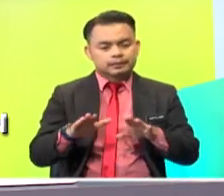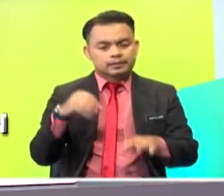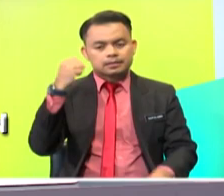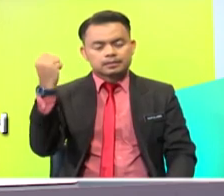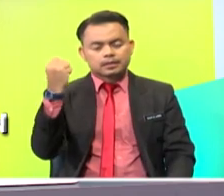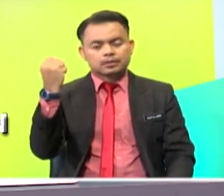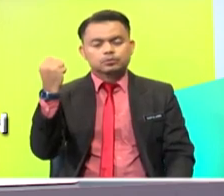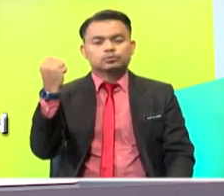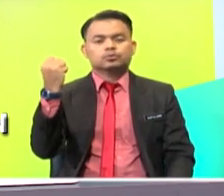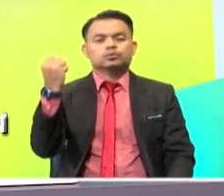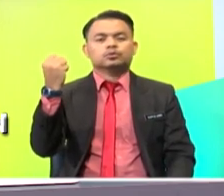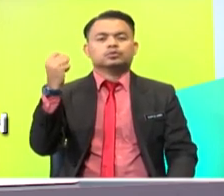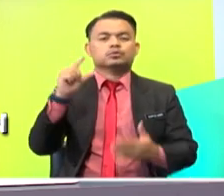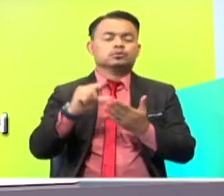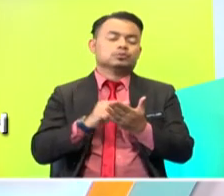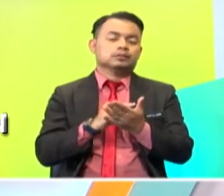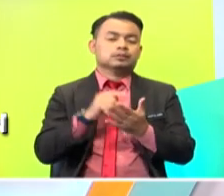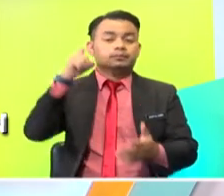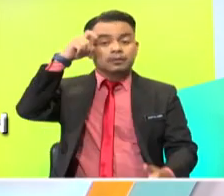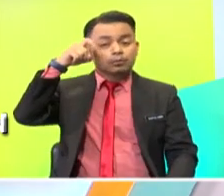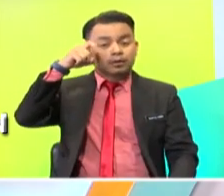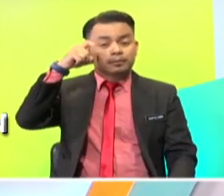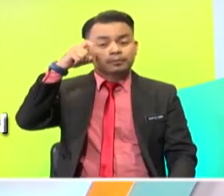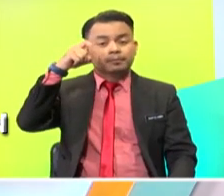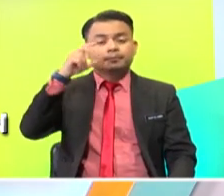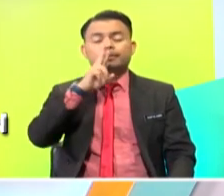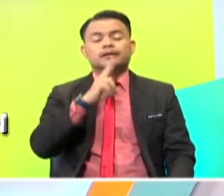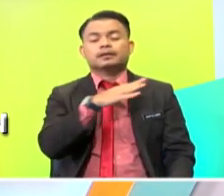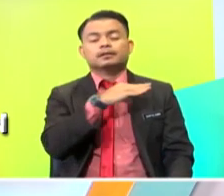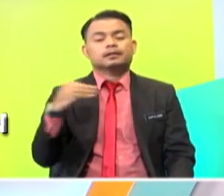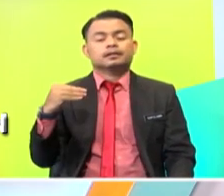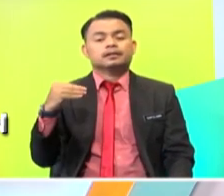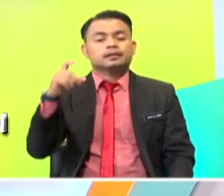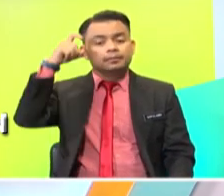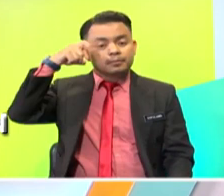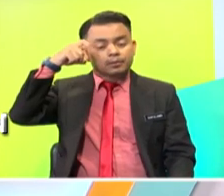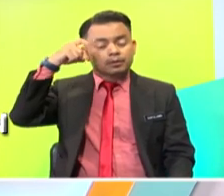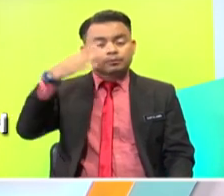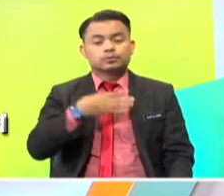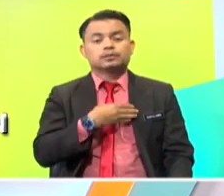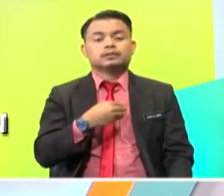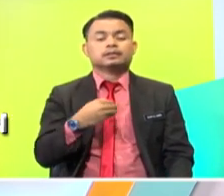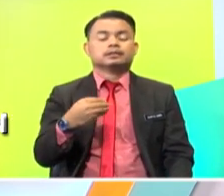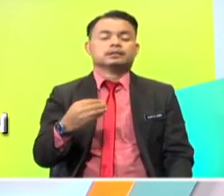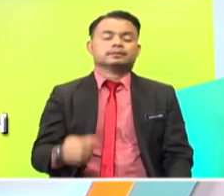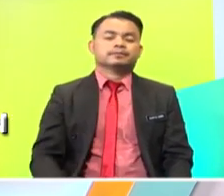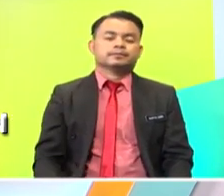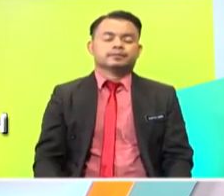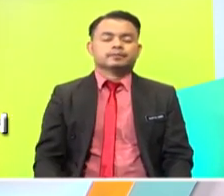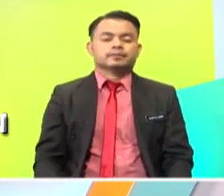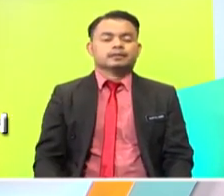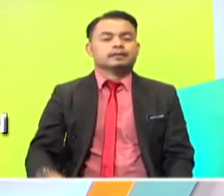bawang merah saja jadi kita perlu asingkan hiu vivica a tadi cekgu telah